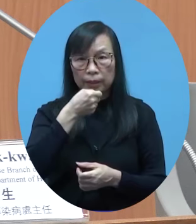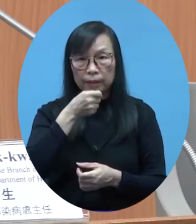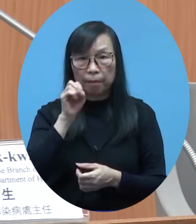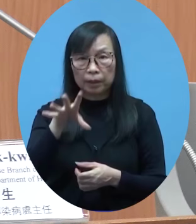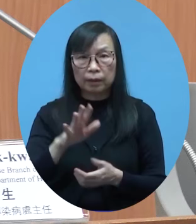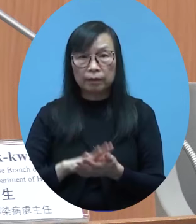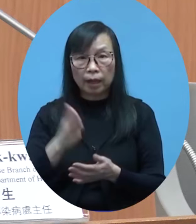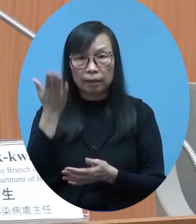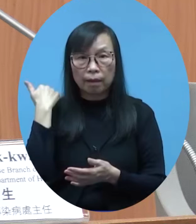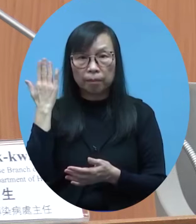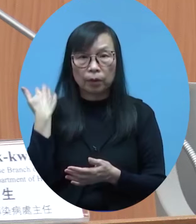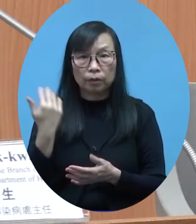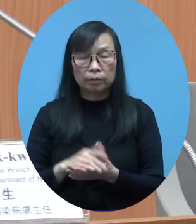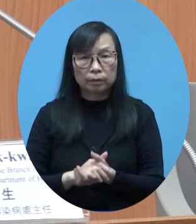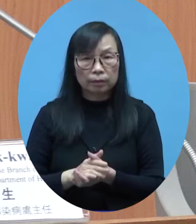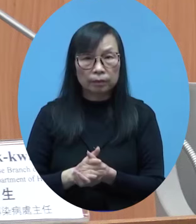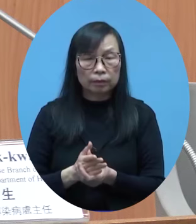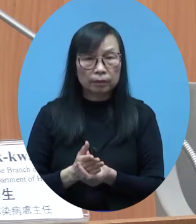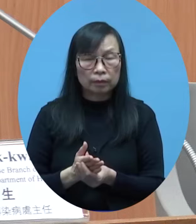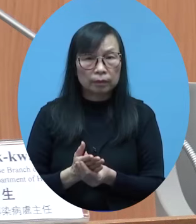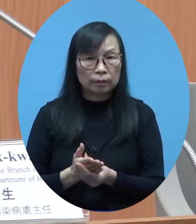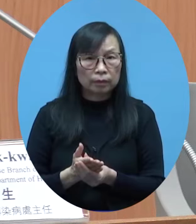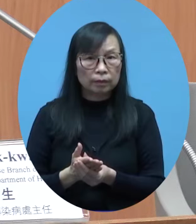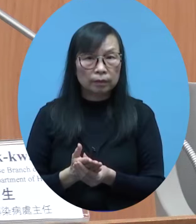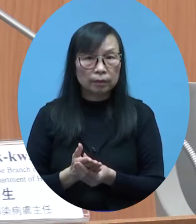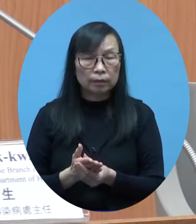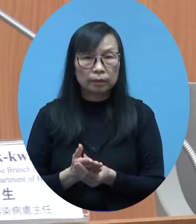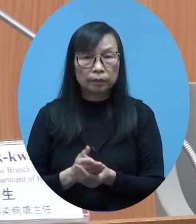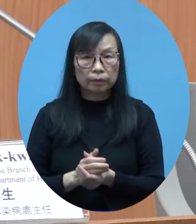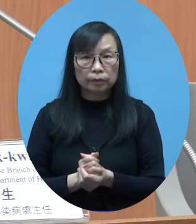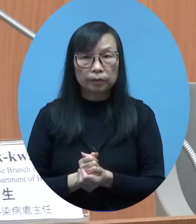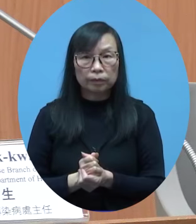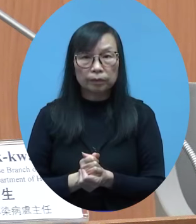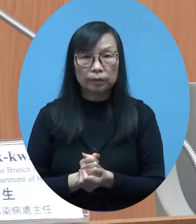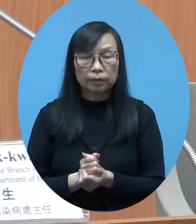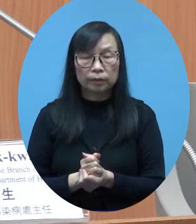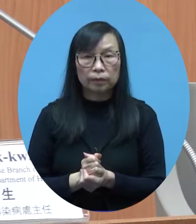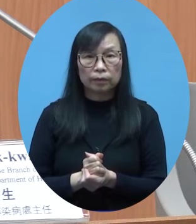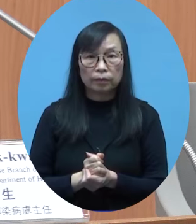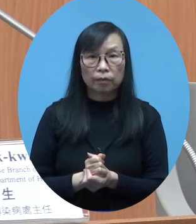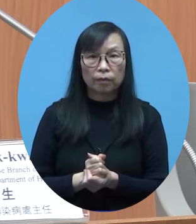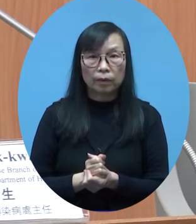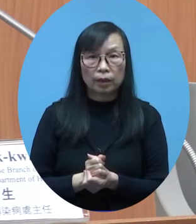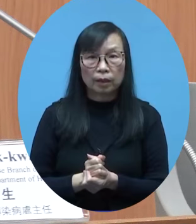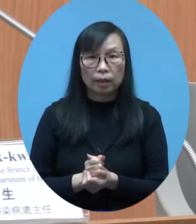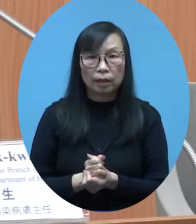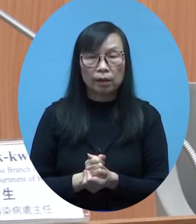哋即係評估上會唔會佢哋個情況真係可能特別嚴重？因為都啱啱有一位好似係即係過咗身。